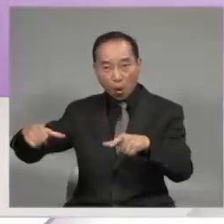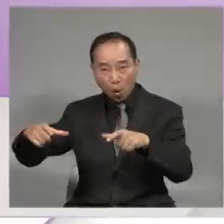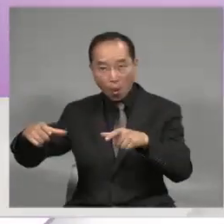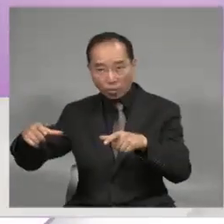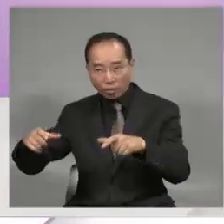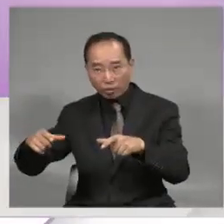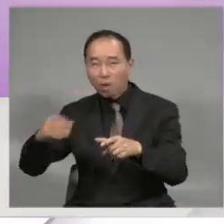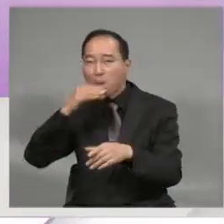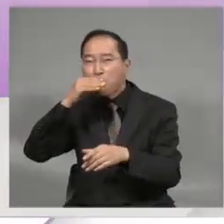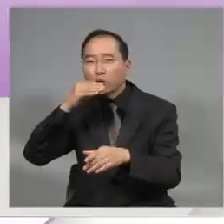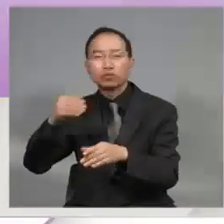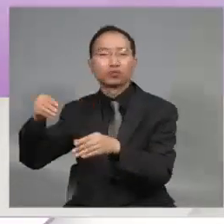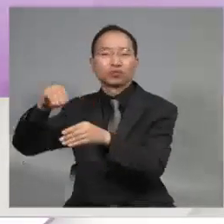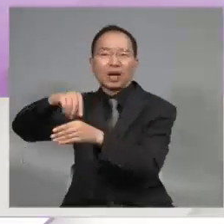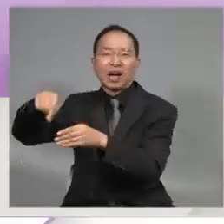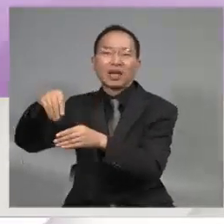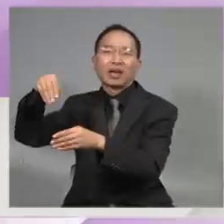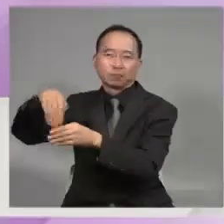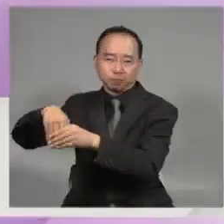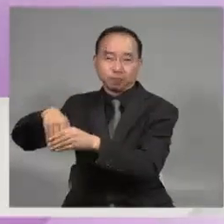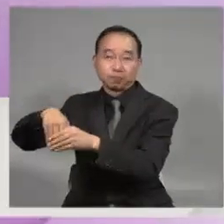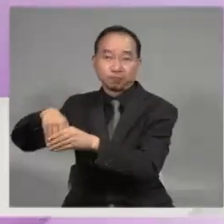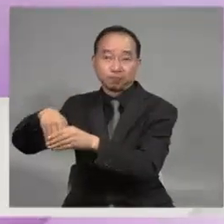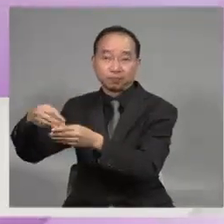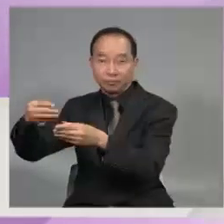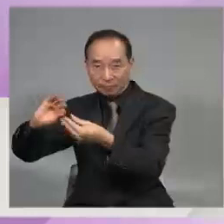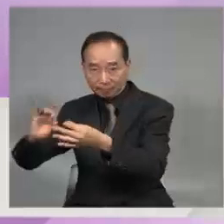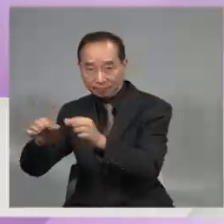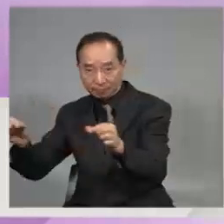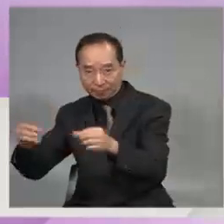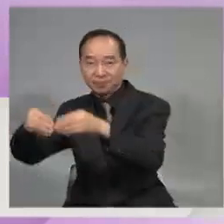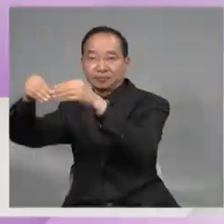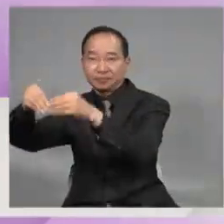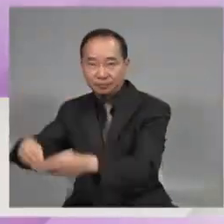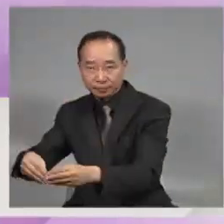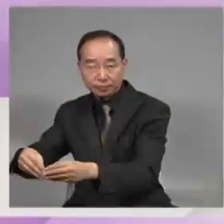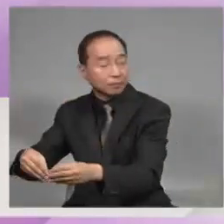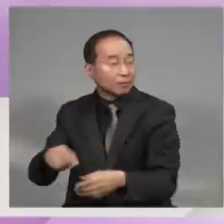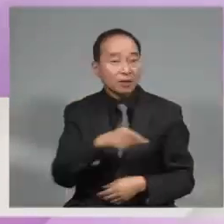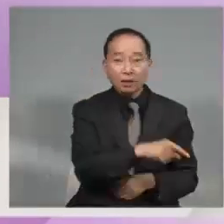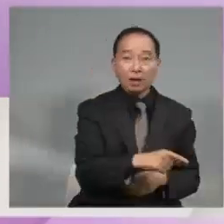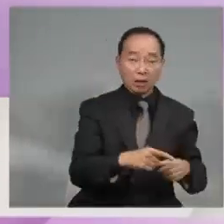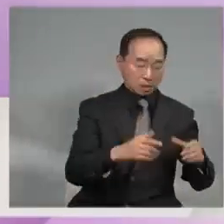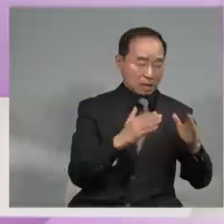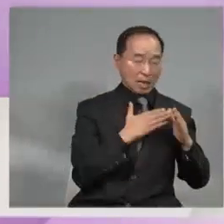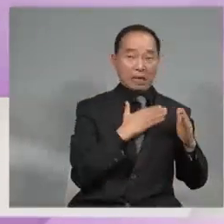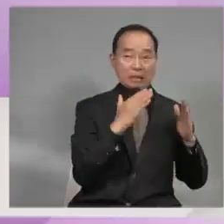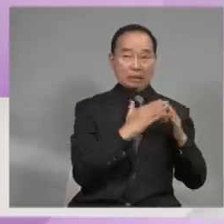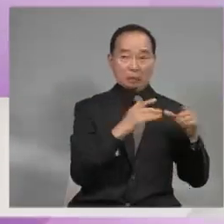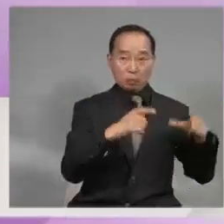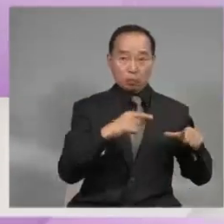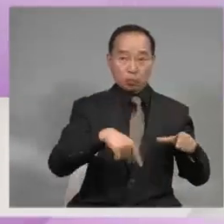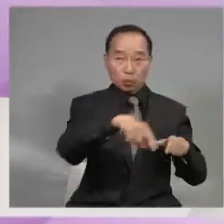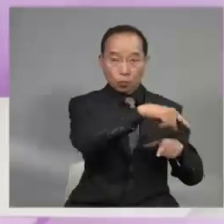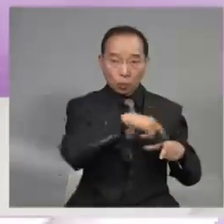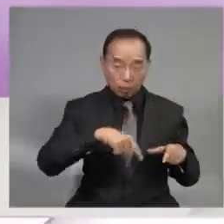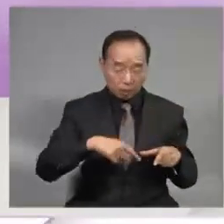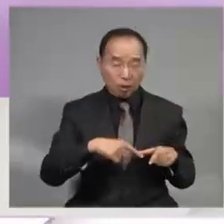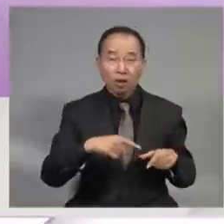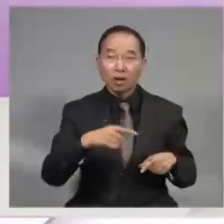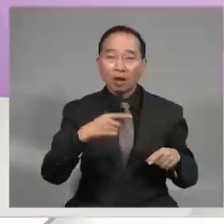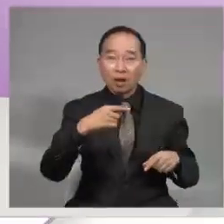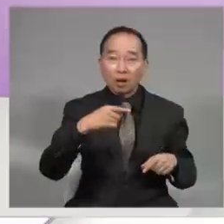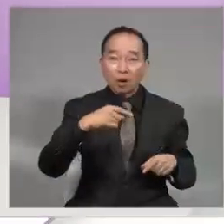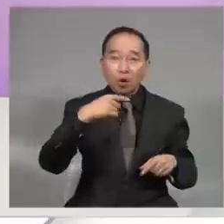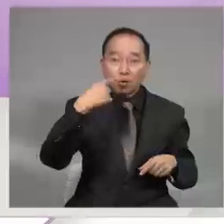사전 투표 같은 경우는 그냥 투표지만 투표함에 투입을 하시는 거기 때문에 그 차이가 있는데요. 관외와 관내의 가장 큰 차이는